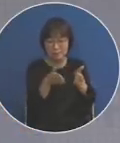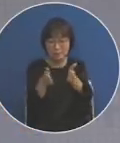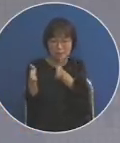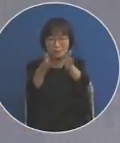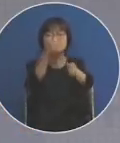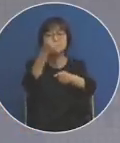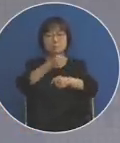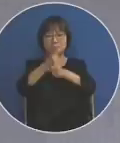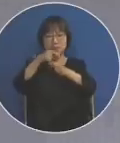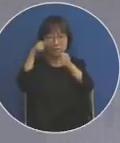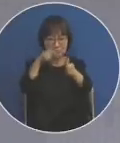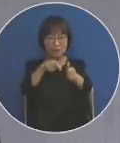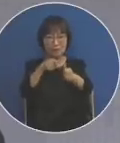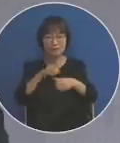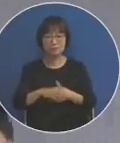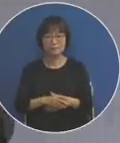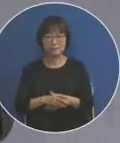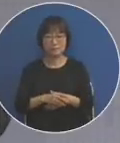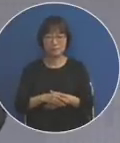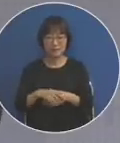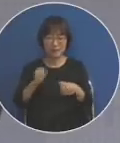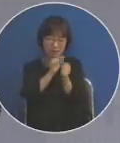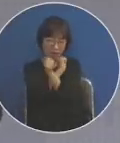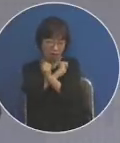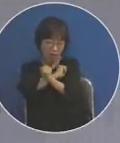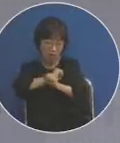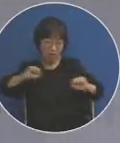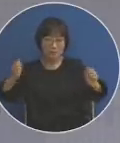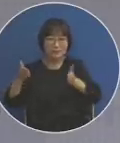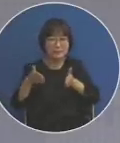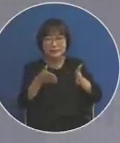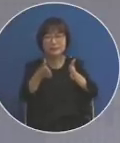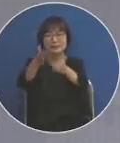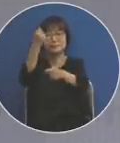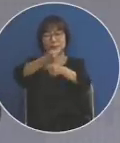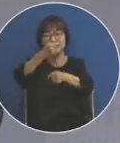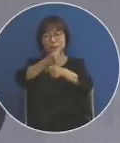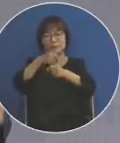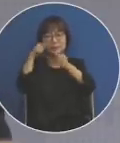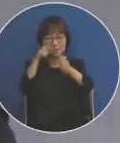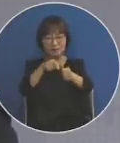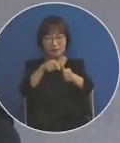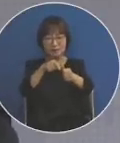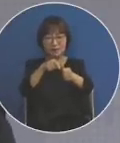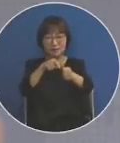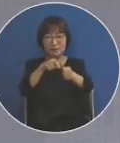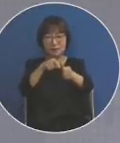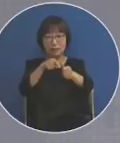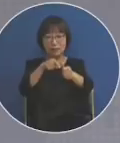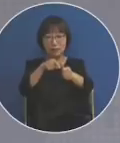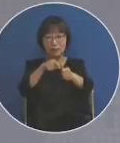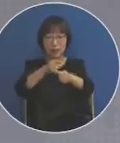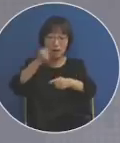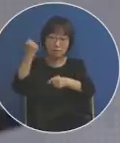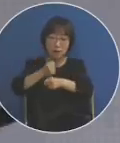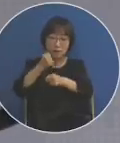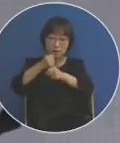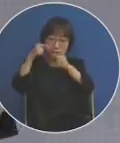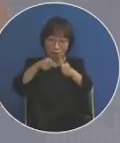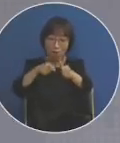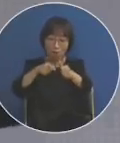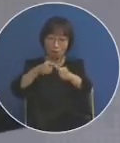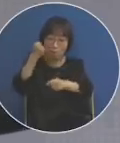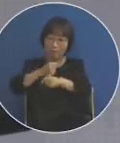the people. 그리고 뭡니까? And then what do you say? 대로를 수축해라. Build up the highway. 그것도 두 번, 대로를